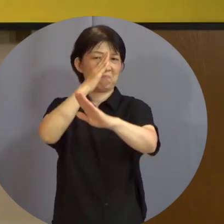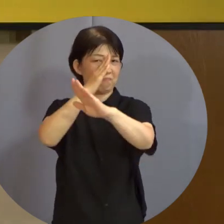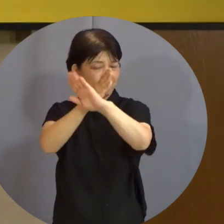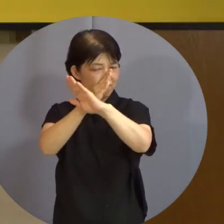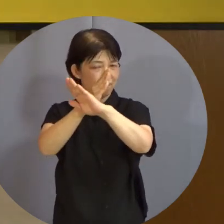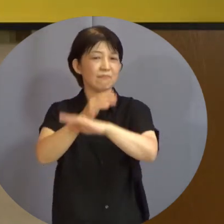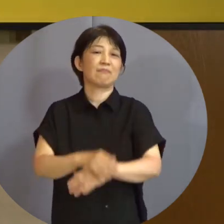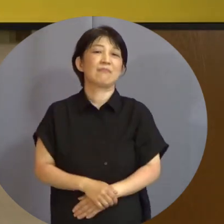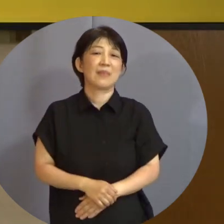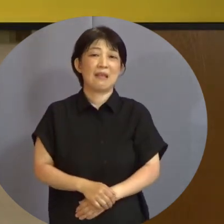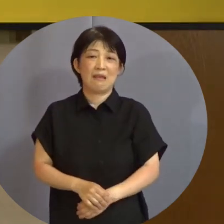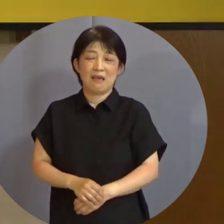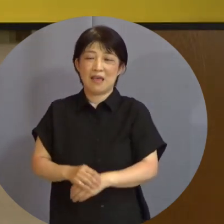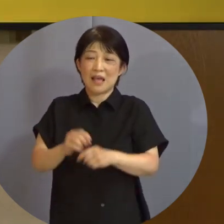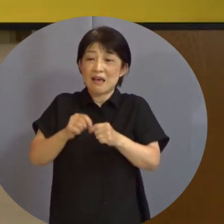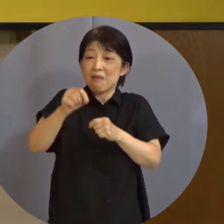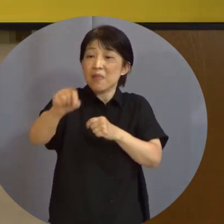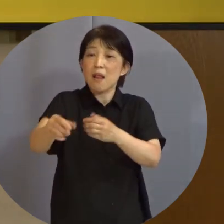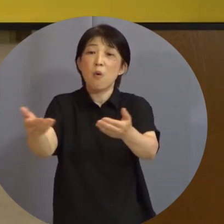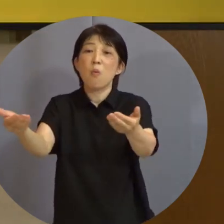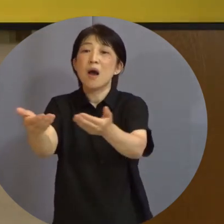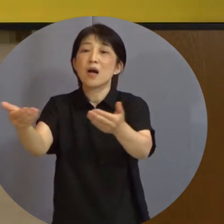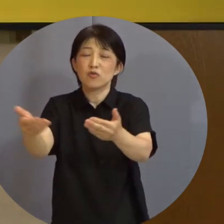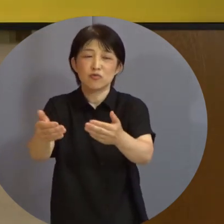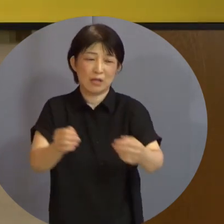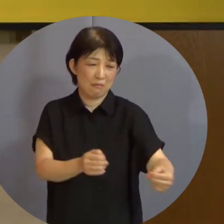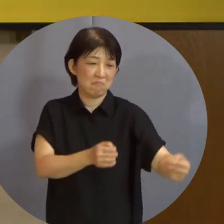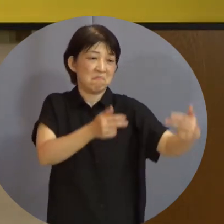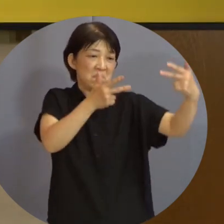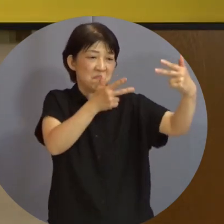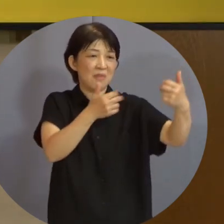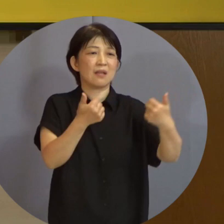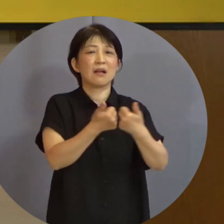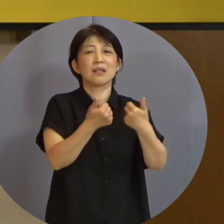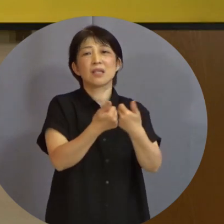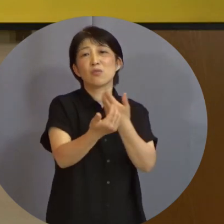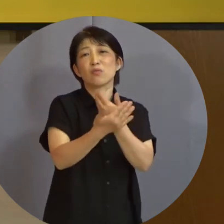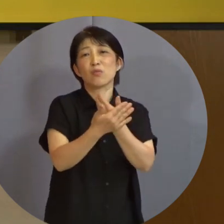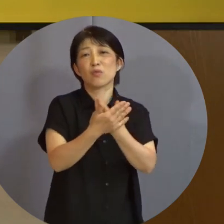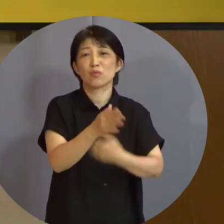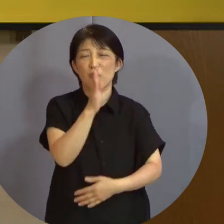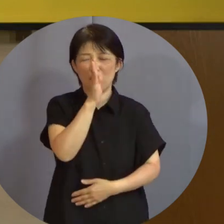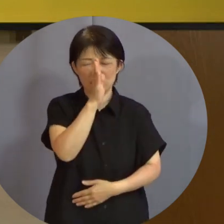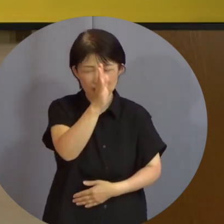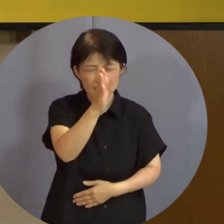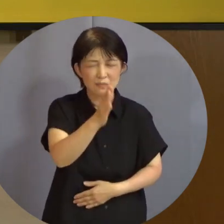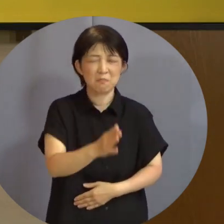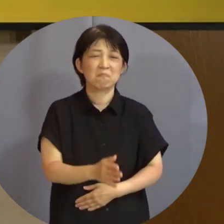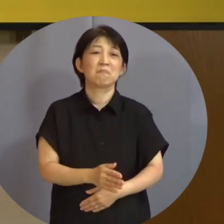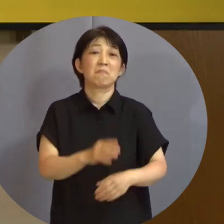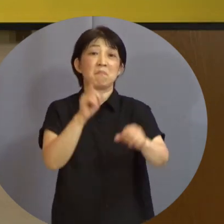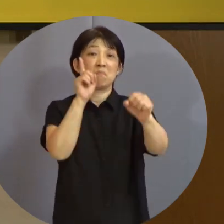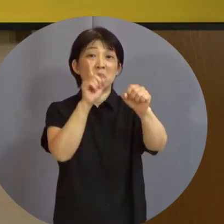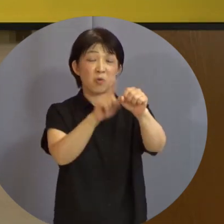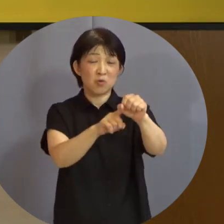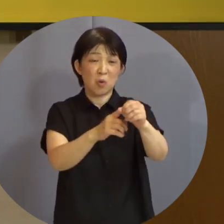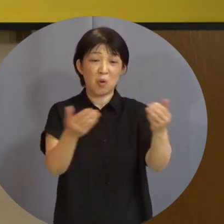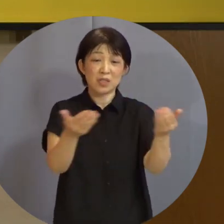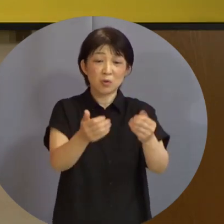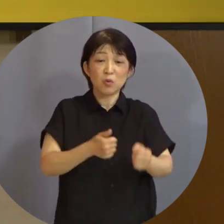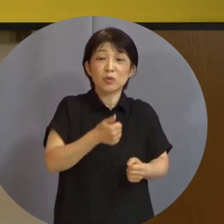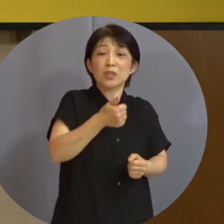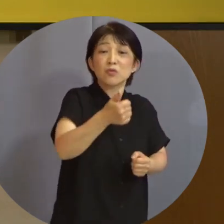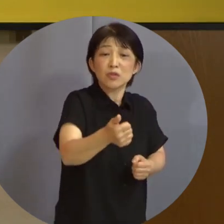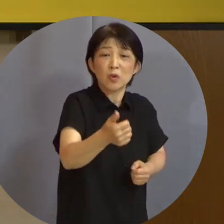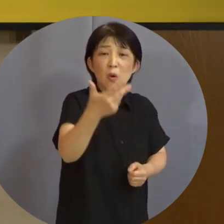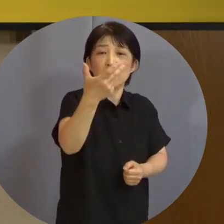テレワークやテレビ会議については協力をお願いします。目標としては出勤を7割減ら